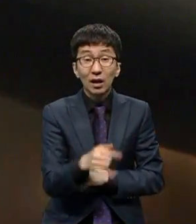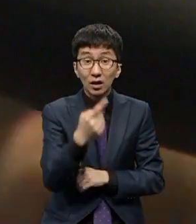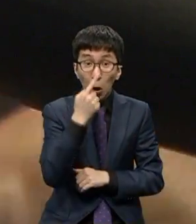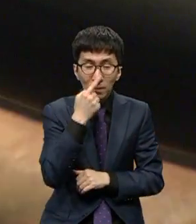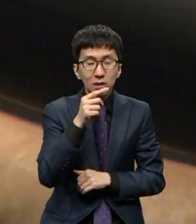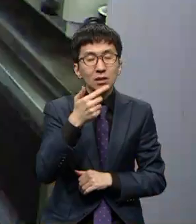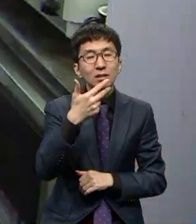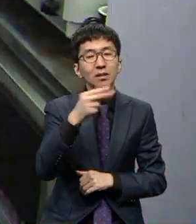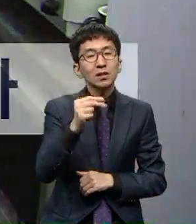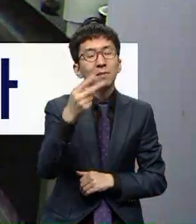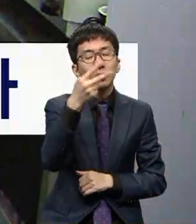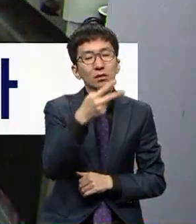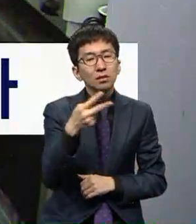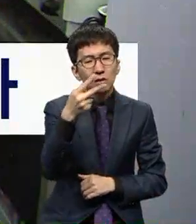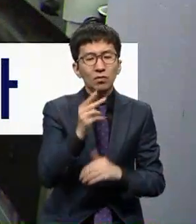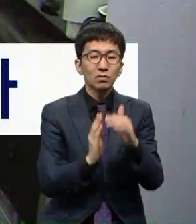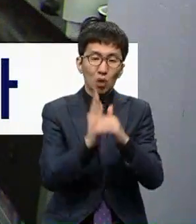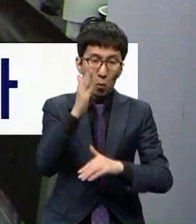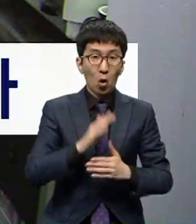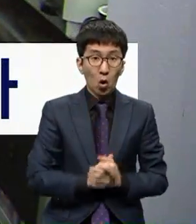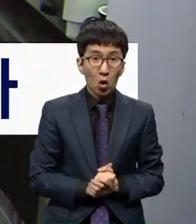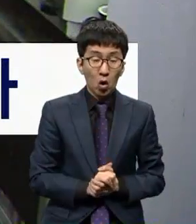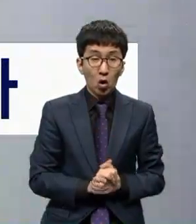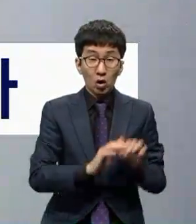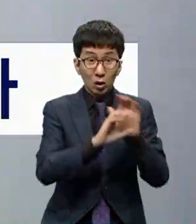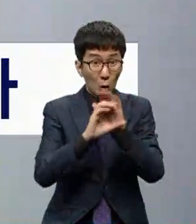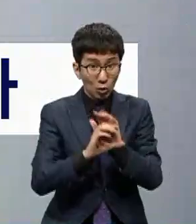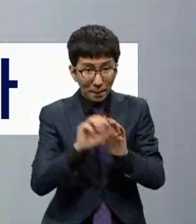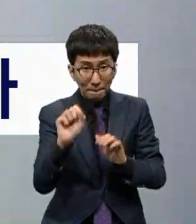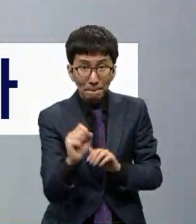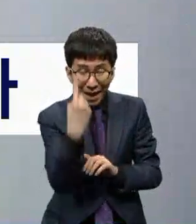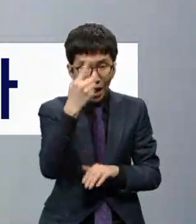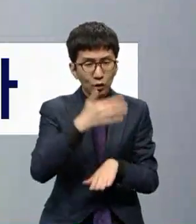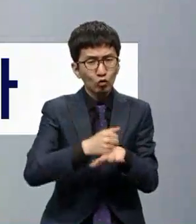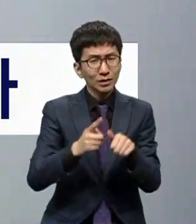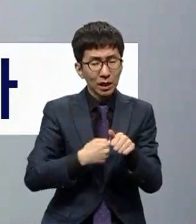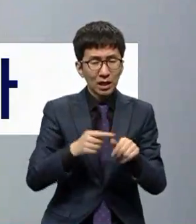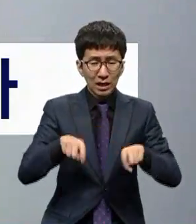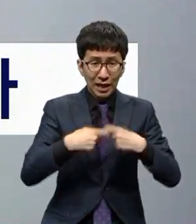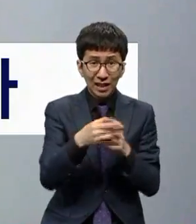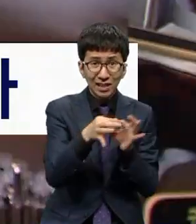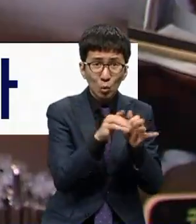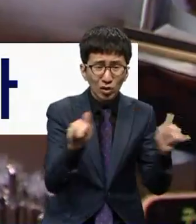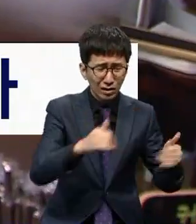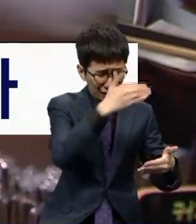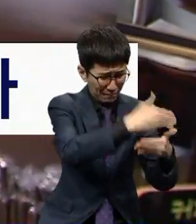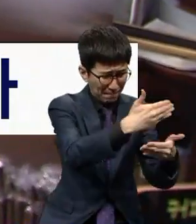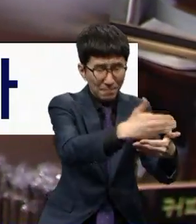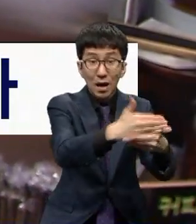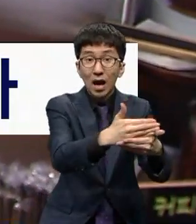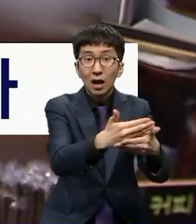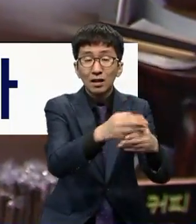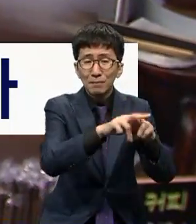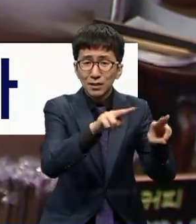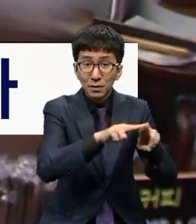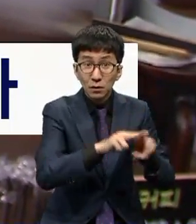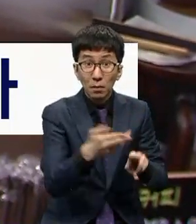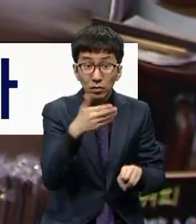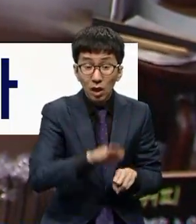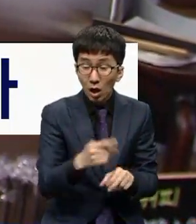72,686곳. 코로나19 확산에 따른 거리 두기 강화로 자영업자 대부분이 어려움을 겪는데도 지난해 커피점